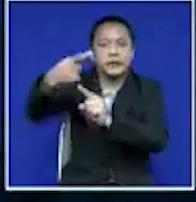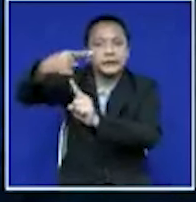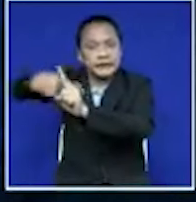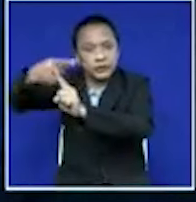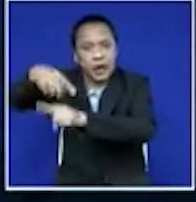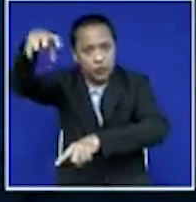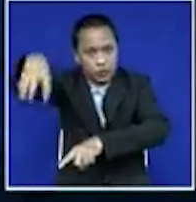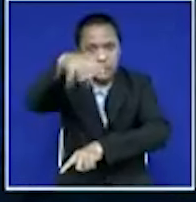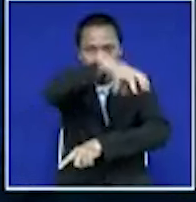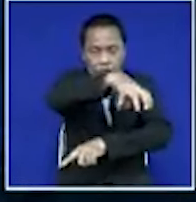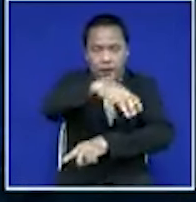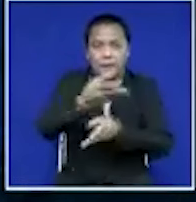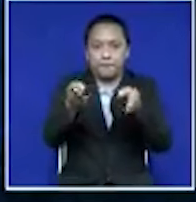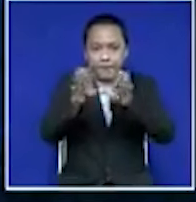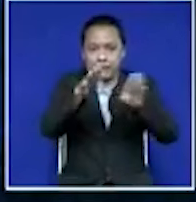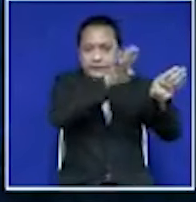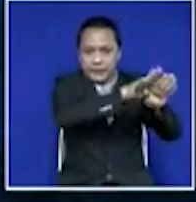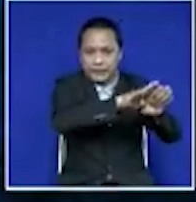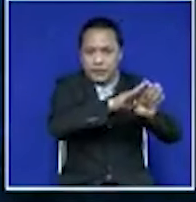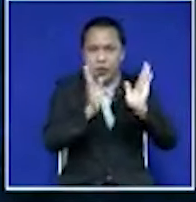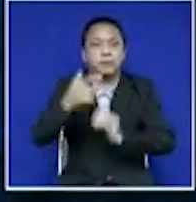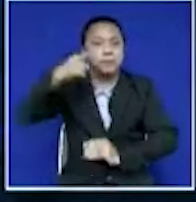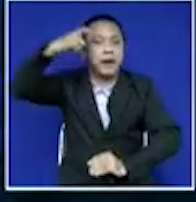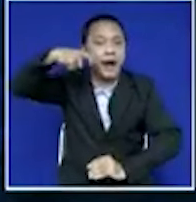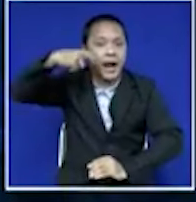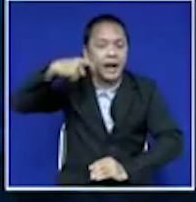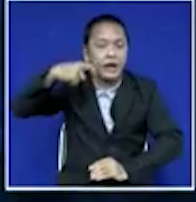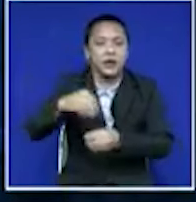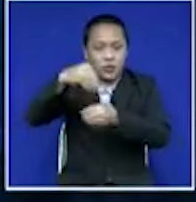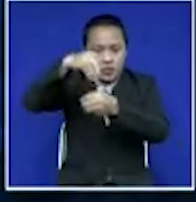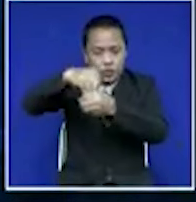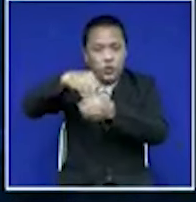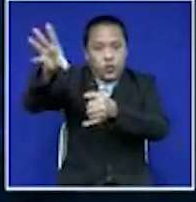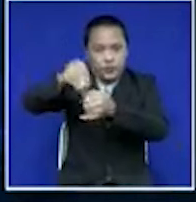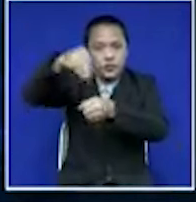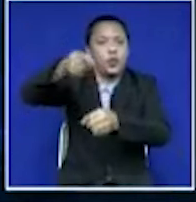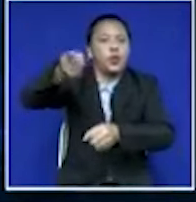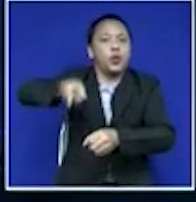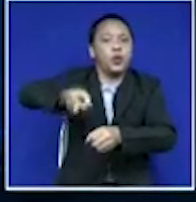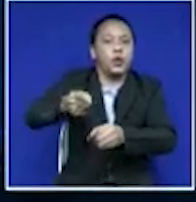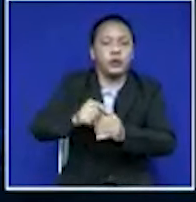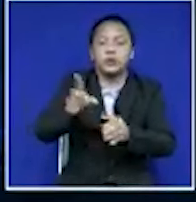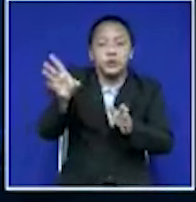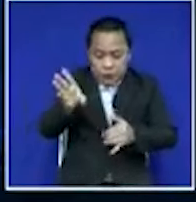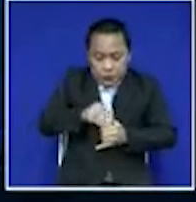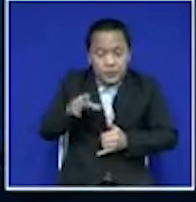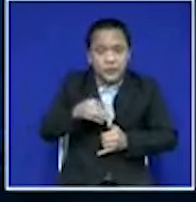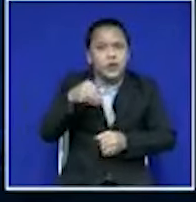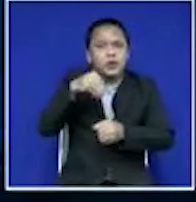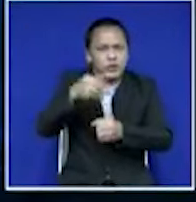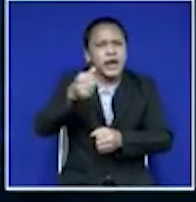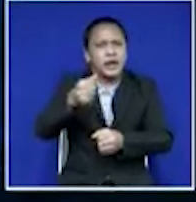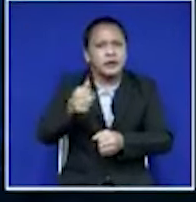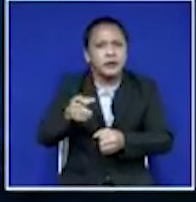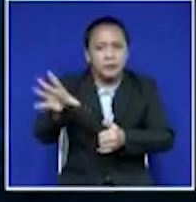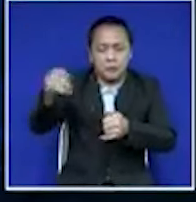อพักที่ตอนนี้เราก็ให้คนเมียนมาเนี่ยนะครับที่ผลติดเชื้อเนี่ยให้อยู่ตรงนั้นคนที่ไม่ติดเชื้อถามว่าก็อยู่ได้ไหมเ